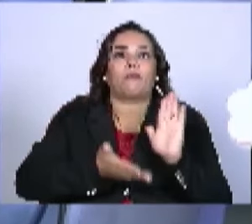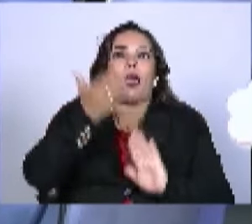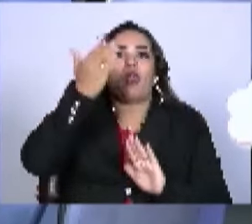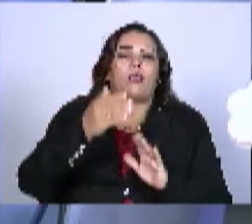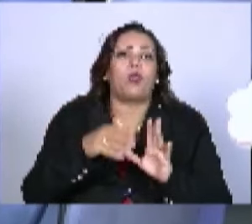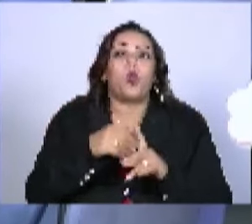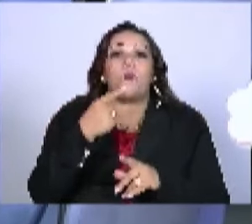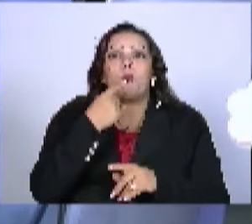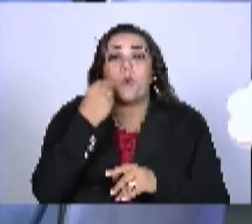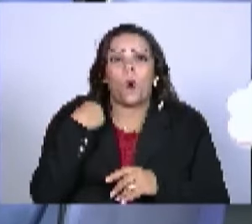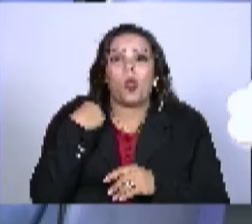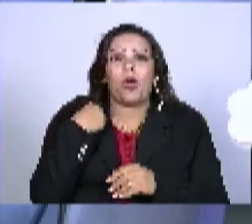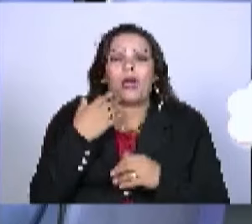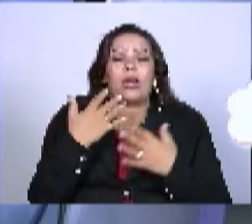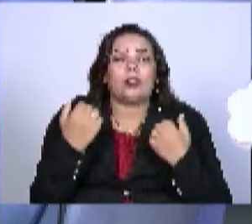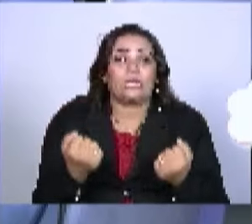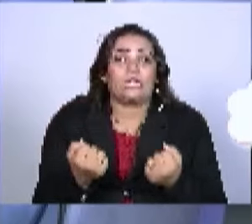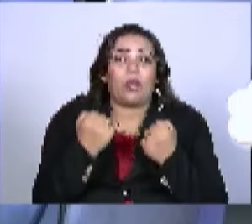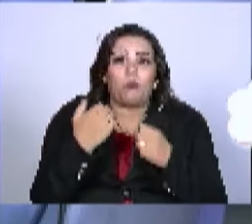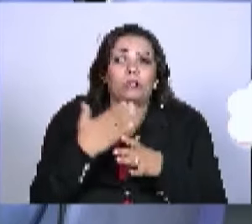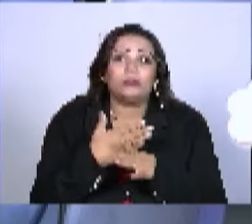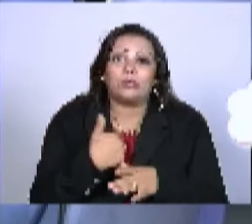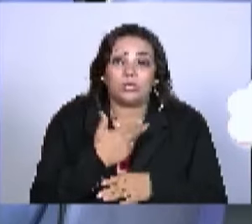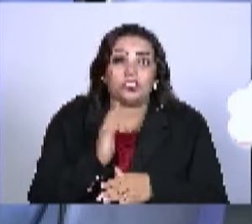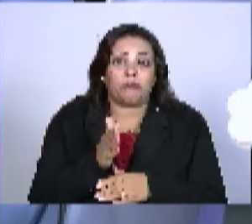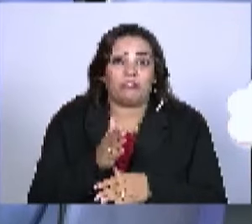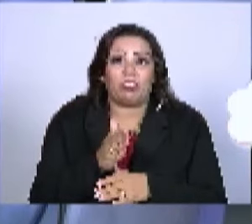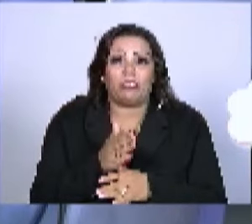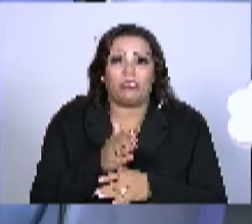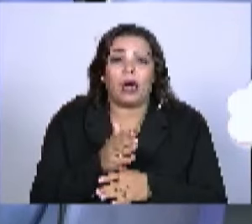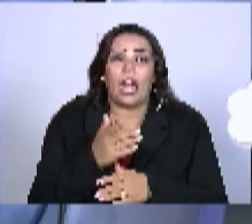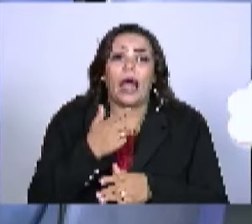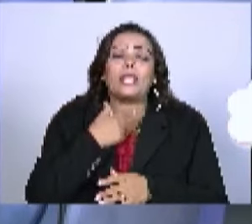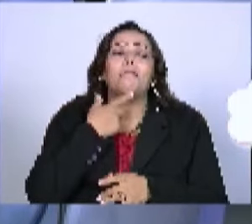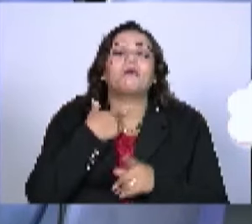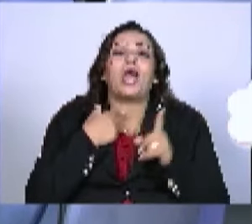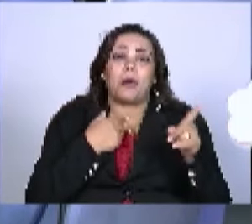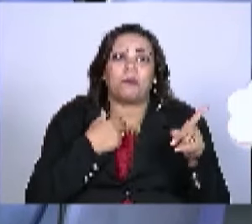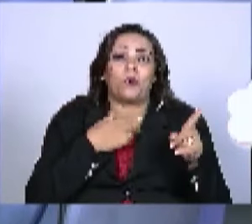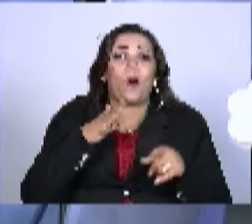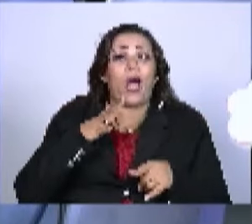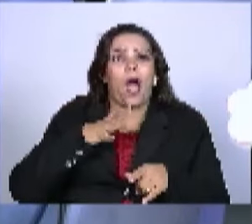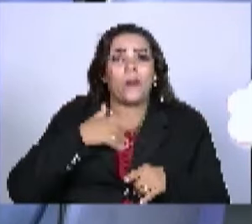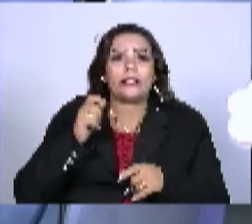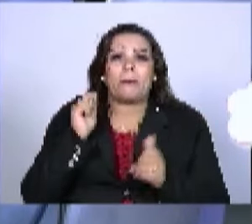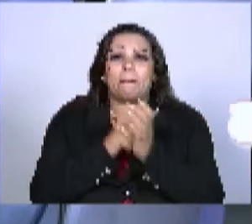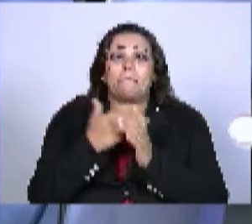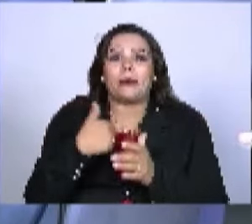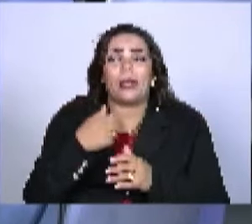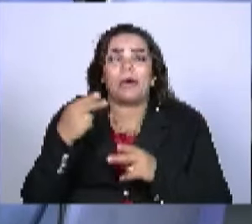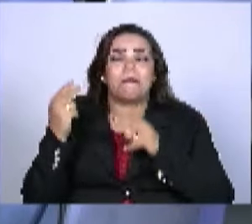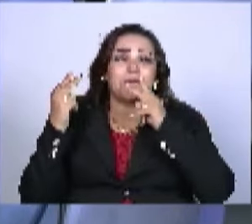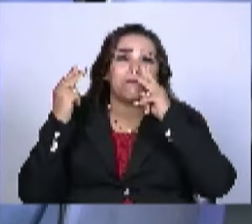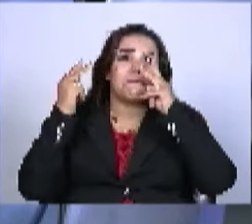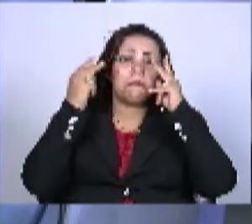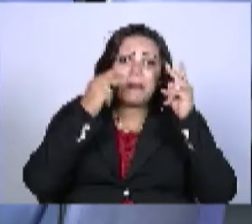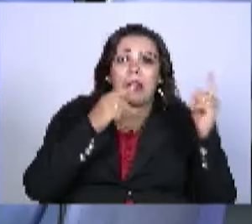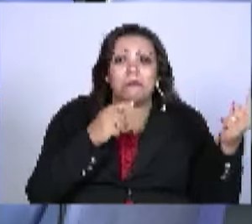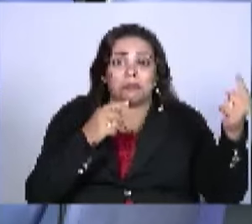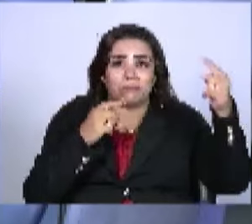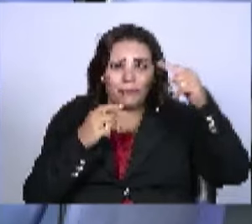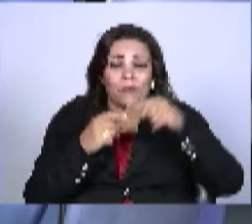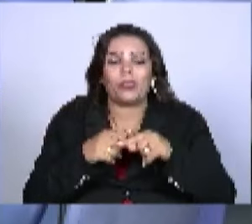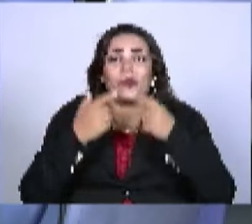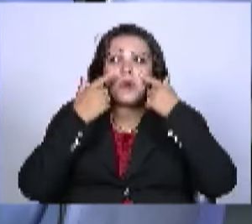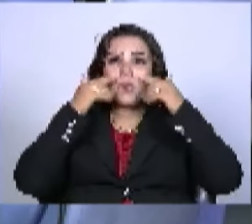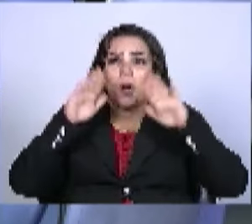تقولي حاجه تقويني انا ا بحبه وعاوزه بيتي وبحلم يجي انه يجي واني اعيش